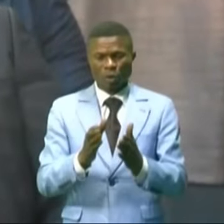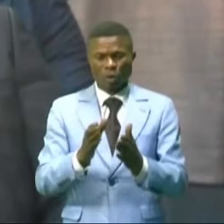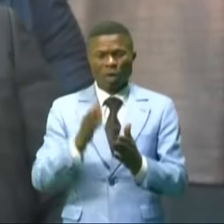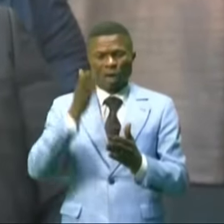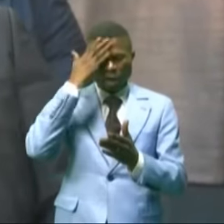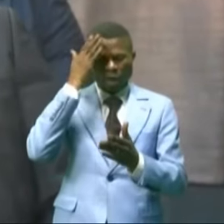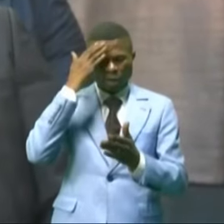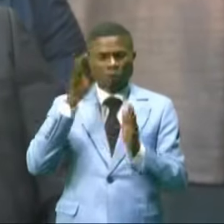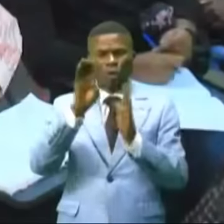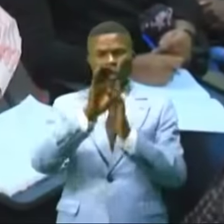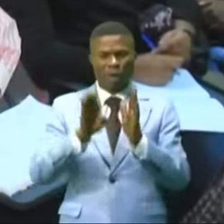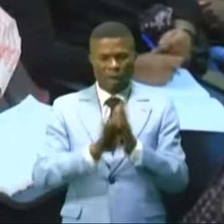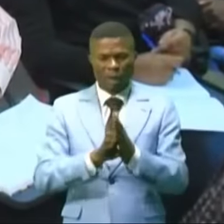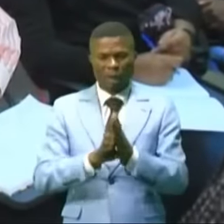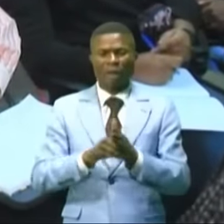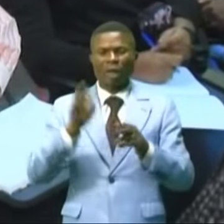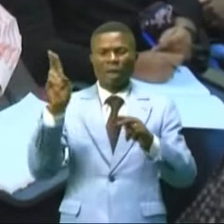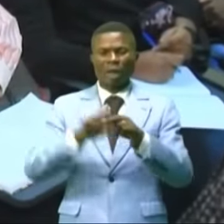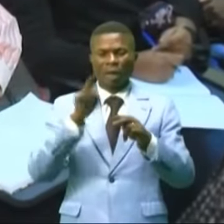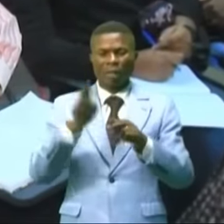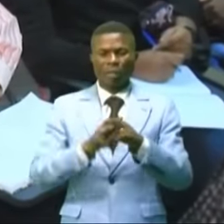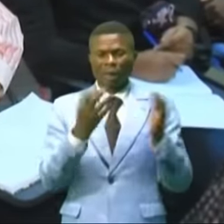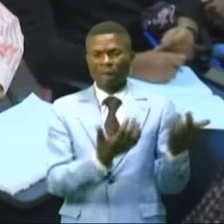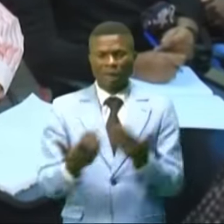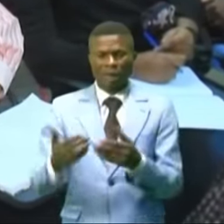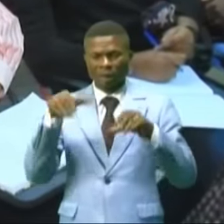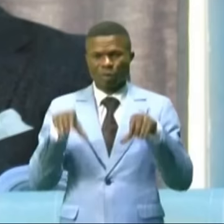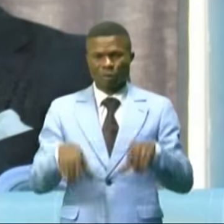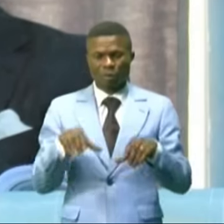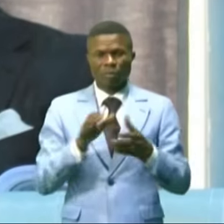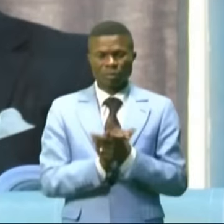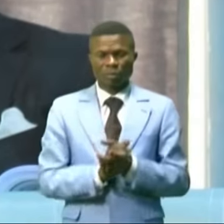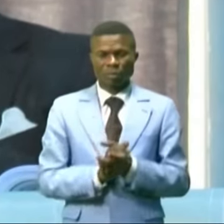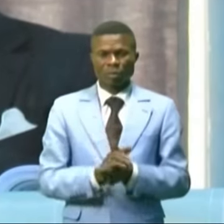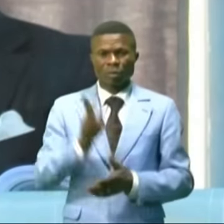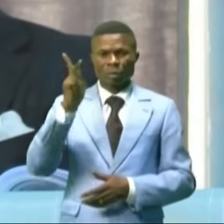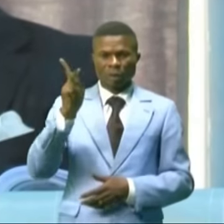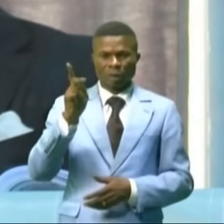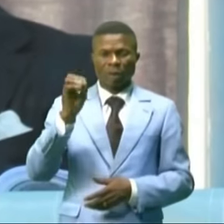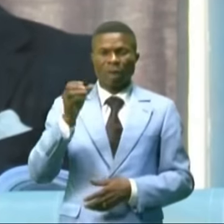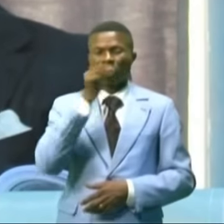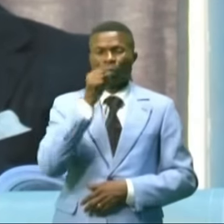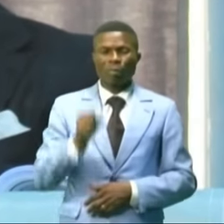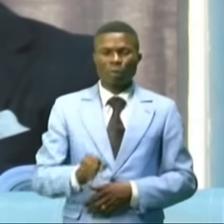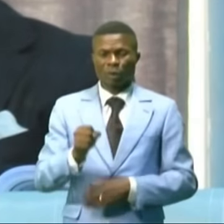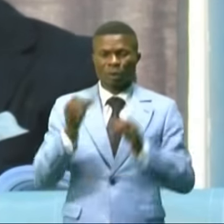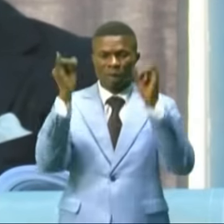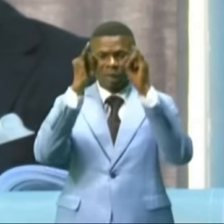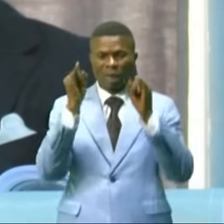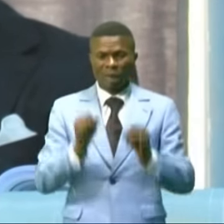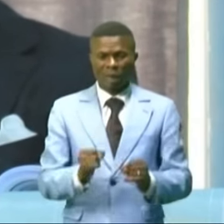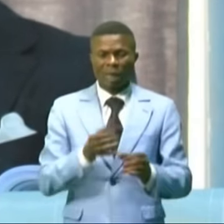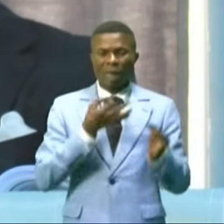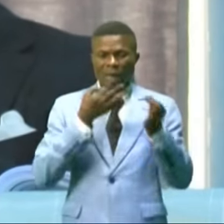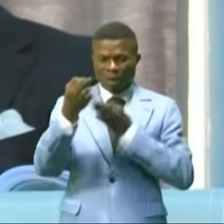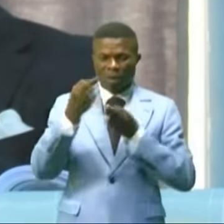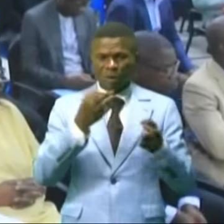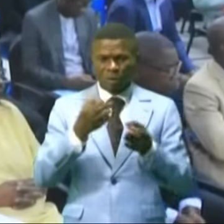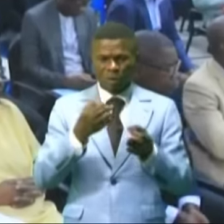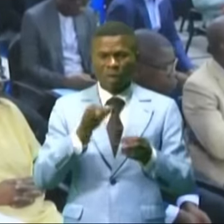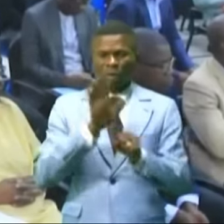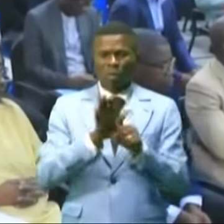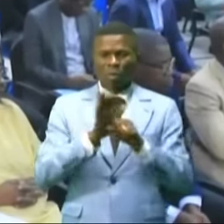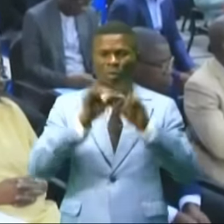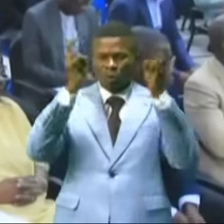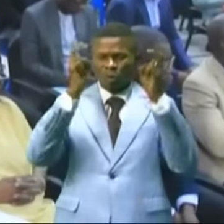pratique numérique en RDC. Eberhard Kachmir Kolongele, ministre sortant du numérique, est revenu sur le grand titre,